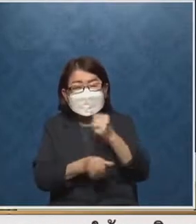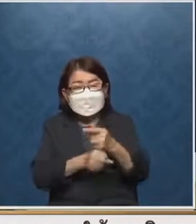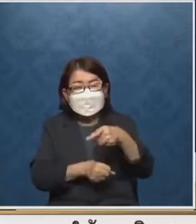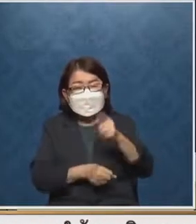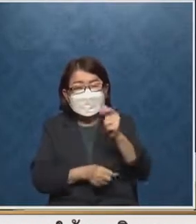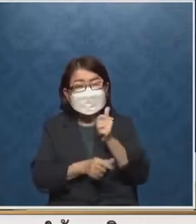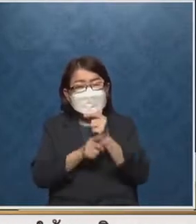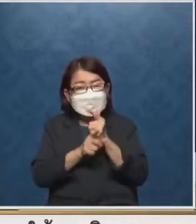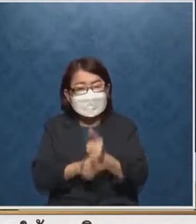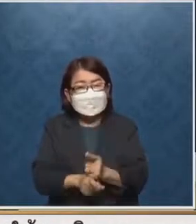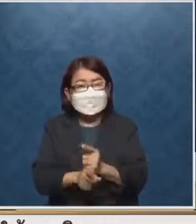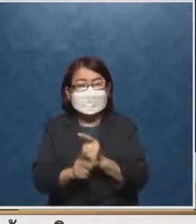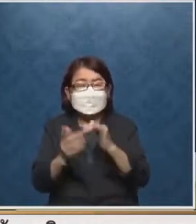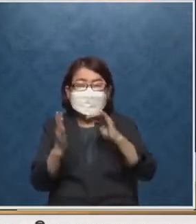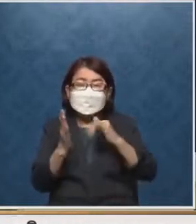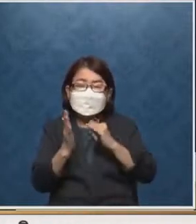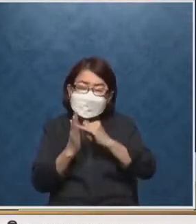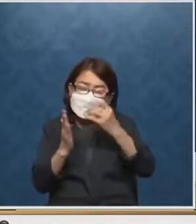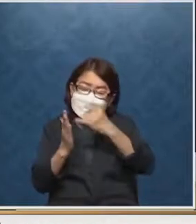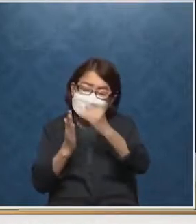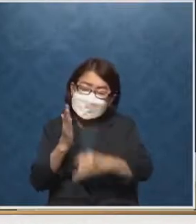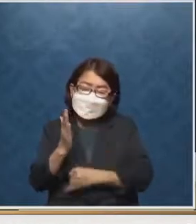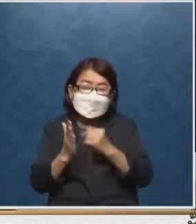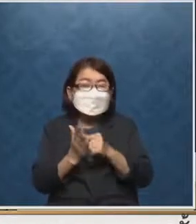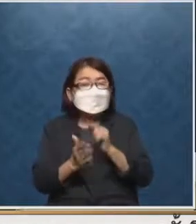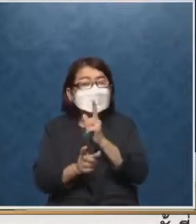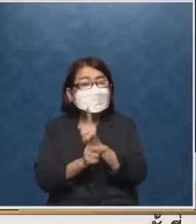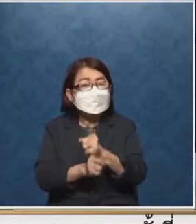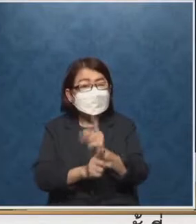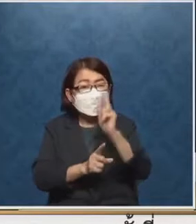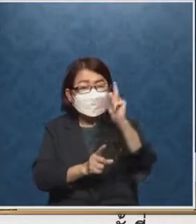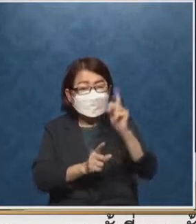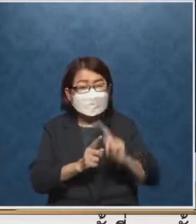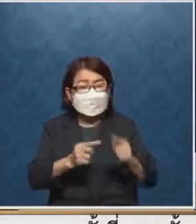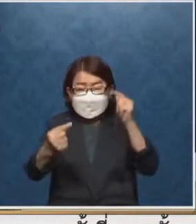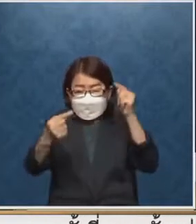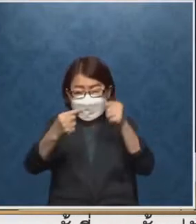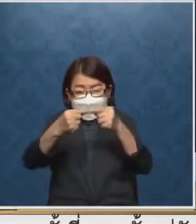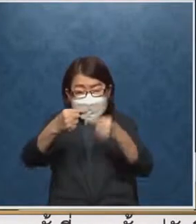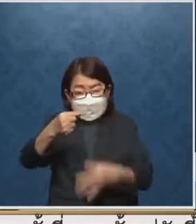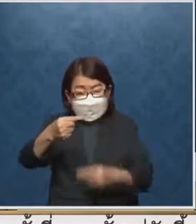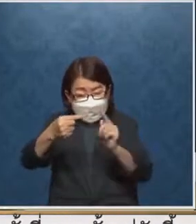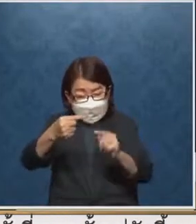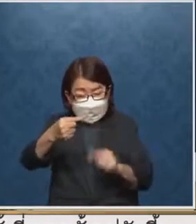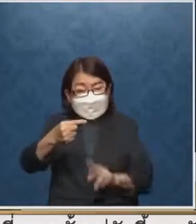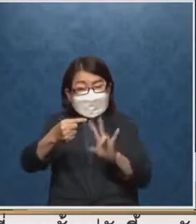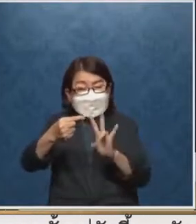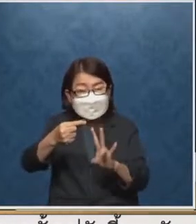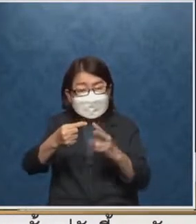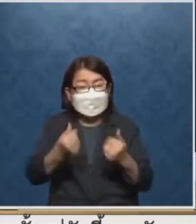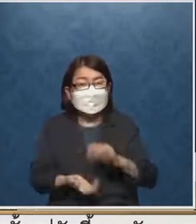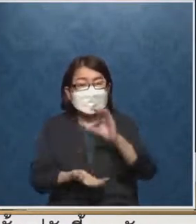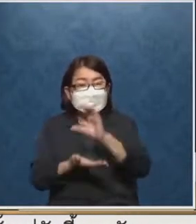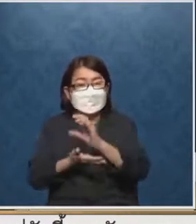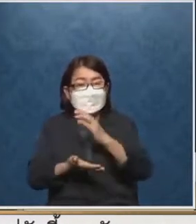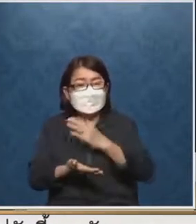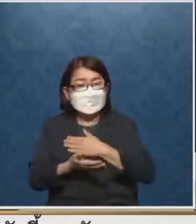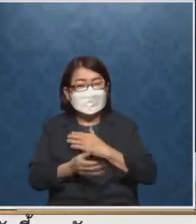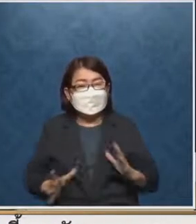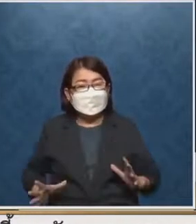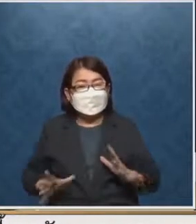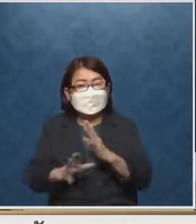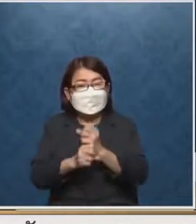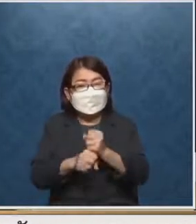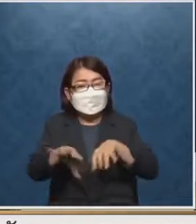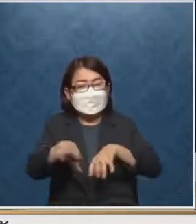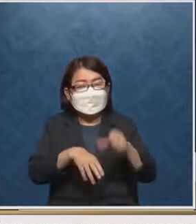นิเวศของสื่อที่ดีนะครับจากวัตถุประสงค์ดังกล่าวนี้กองทุนได้นำมาจัดทำ